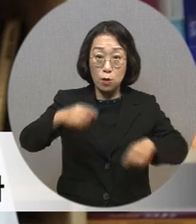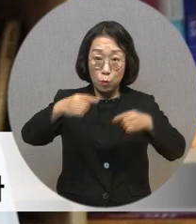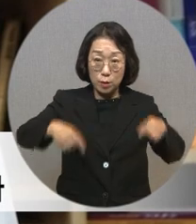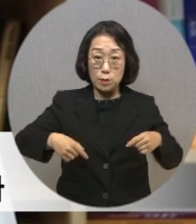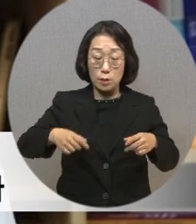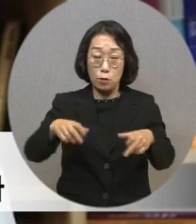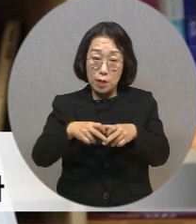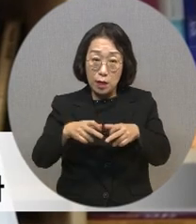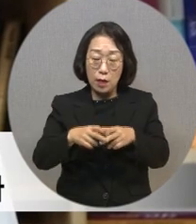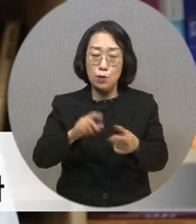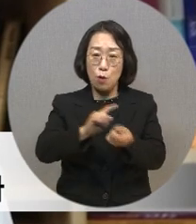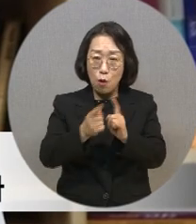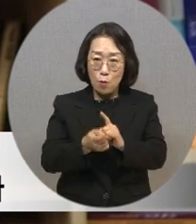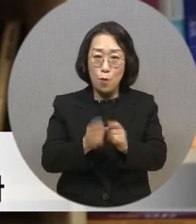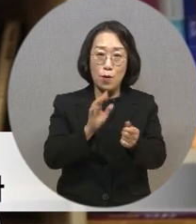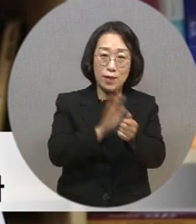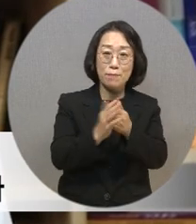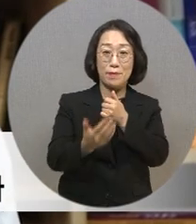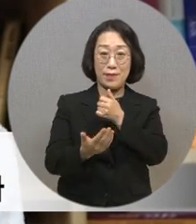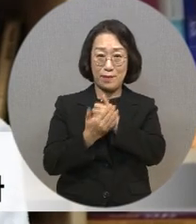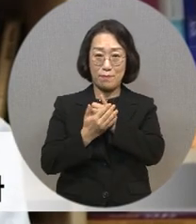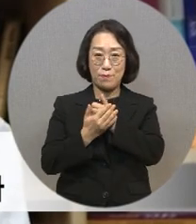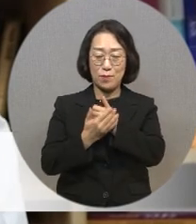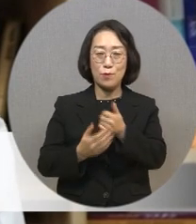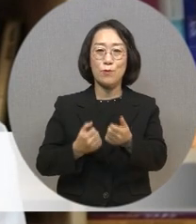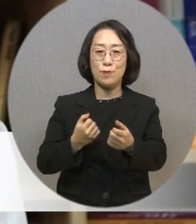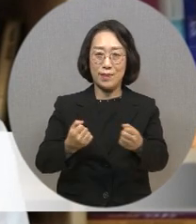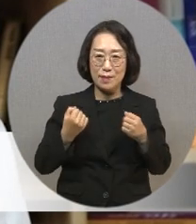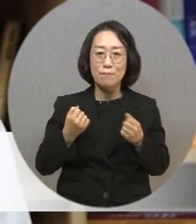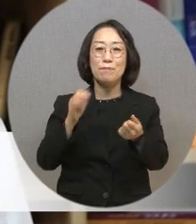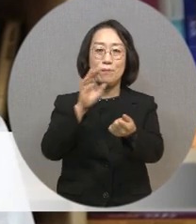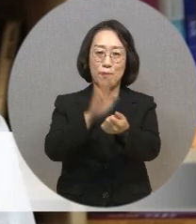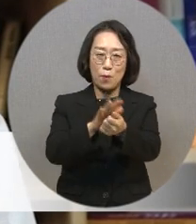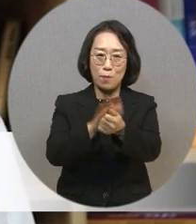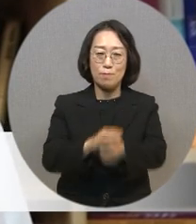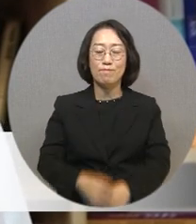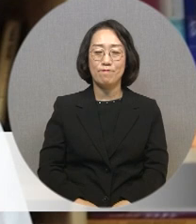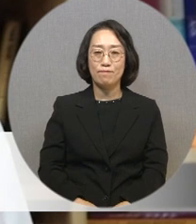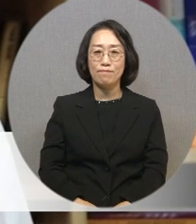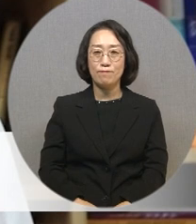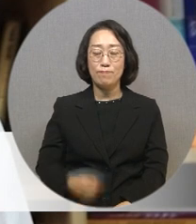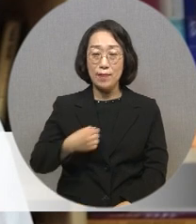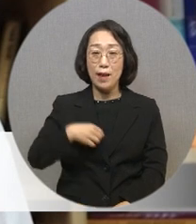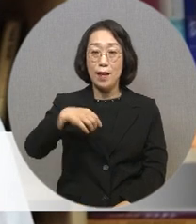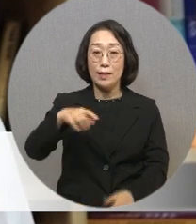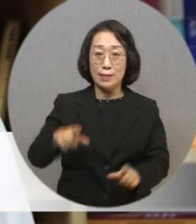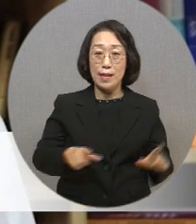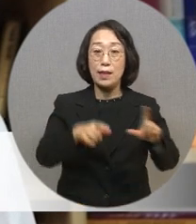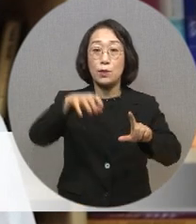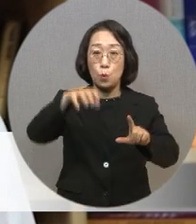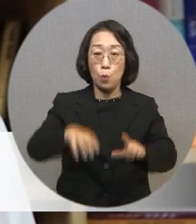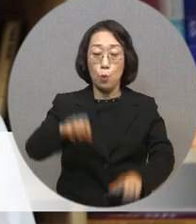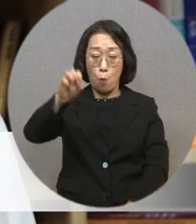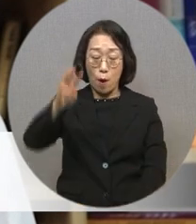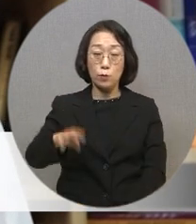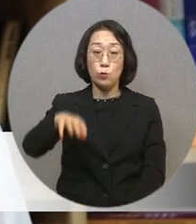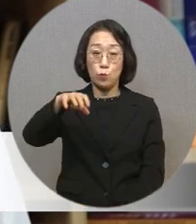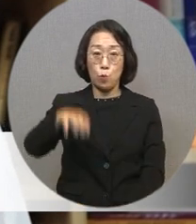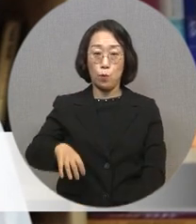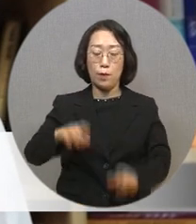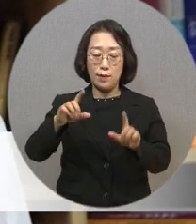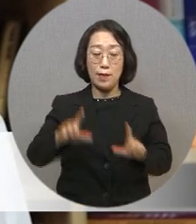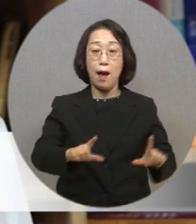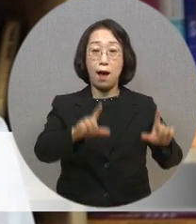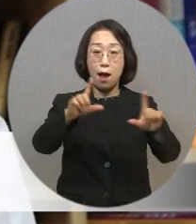서로 힘이 됐으니 저도 거기에 힘을 보탭니다. 내가 사는 광주, 내 삶에 대해서,